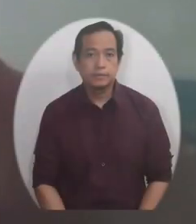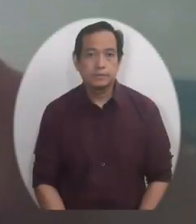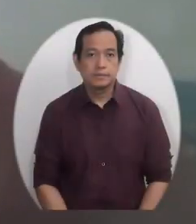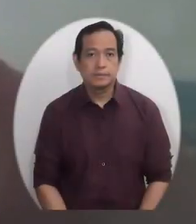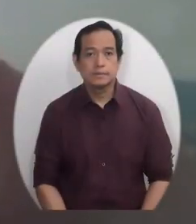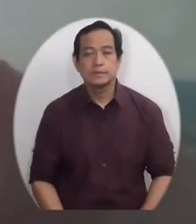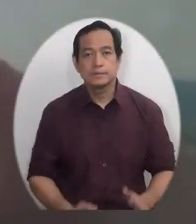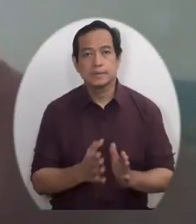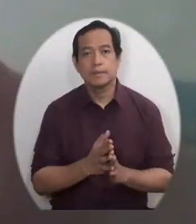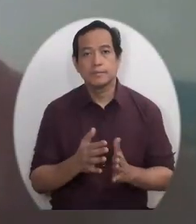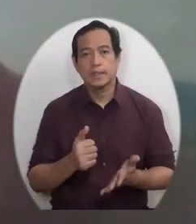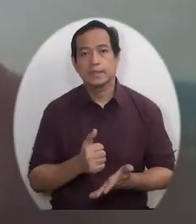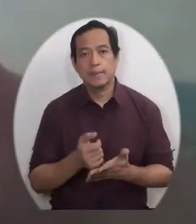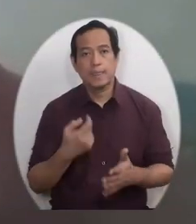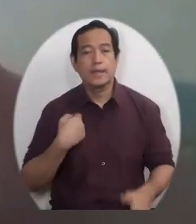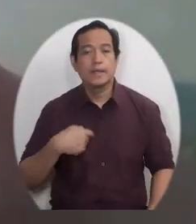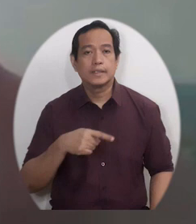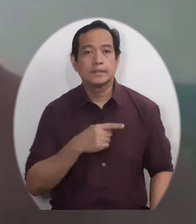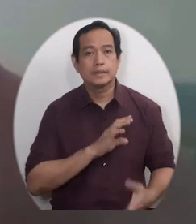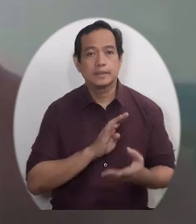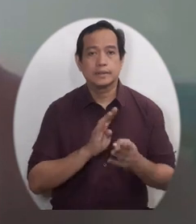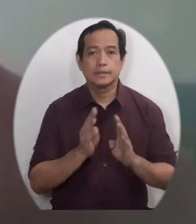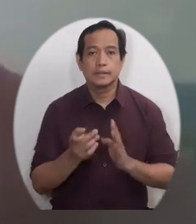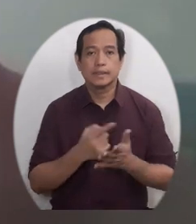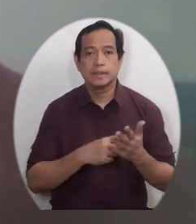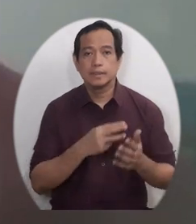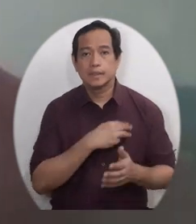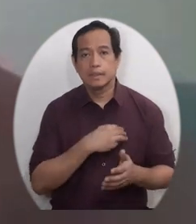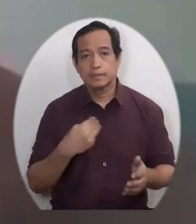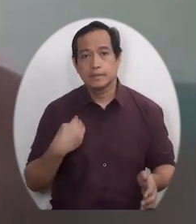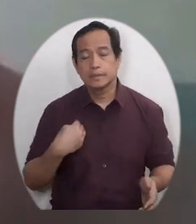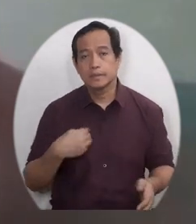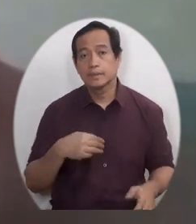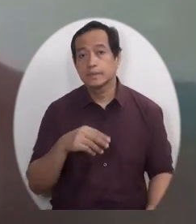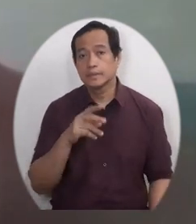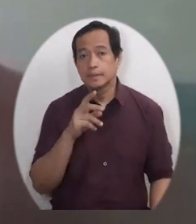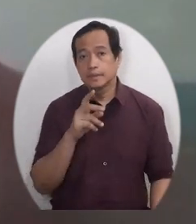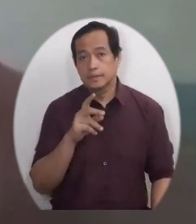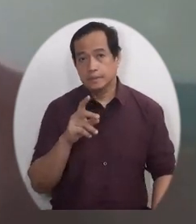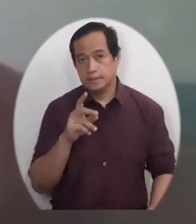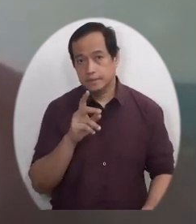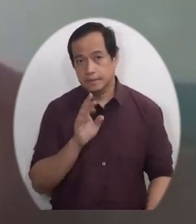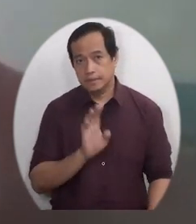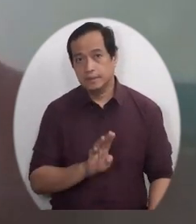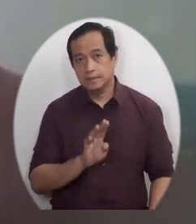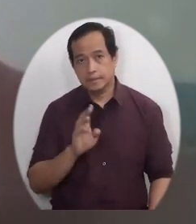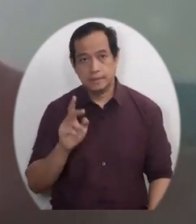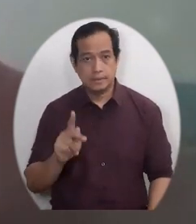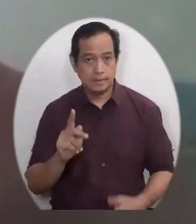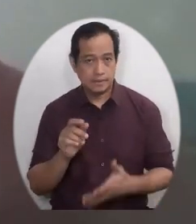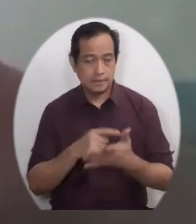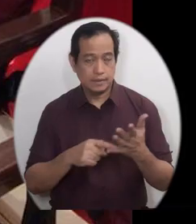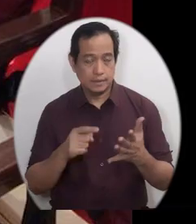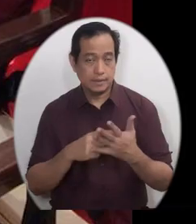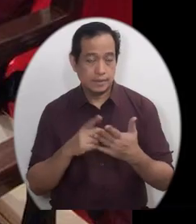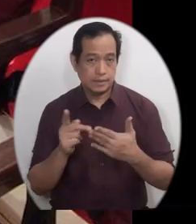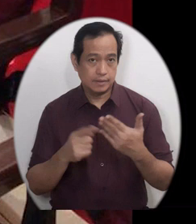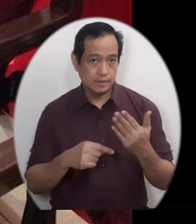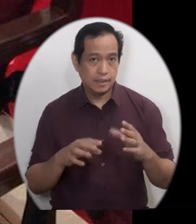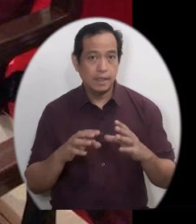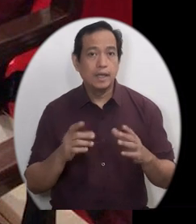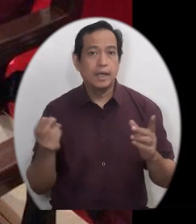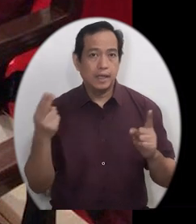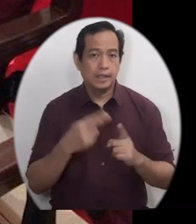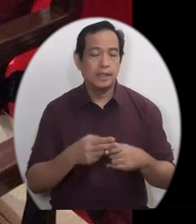Napakalaking tulong talaga sa amin na naging member kami ng Batang K program ng Kapwa Ko, Mahal Ko. Hanggang sa matapos ang pagpapagamot ni Jillian. At saka